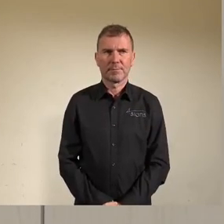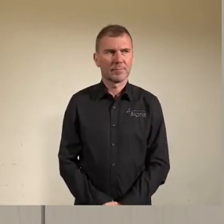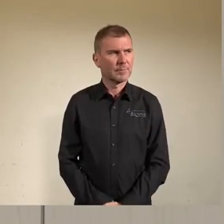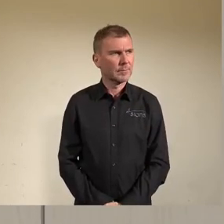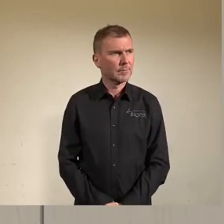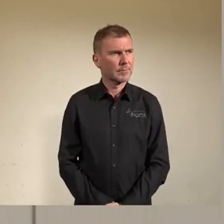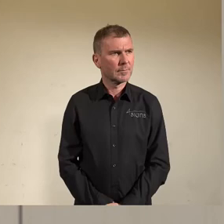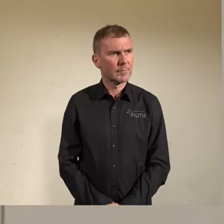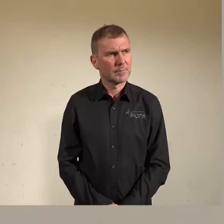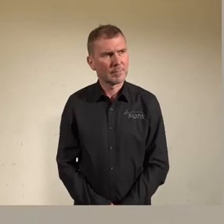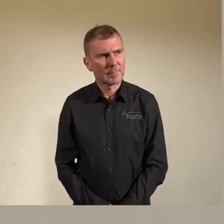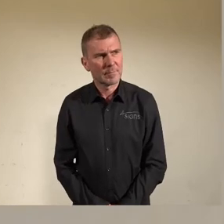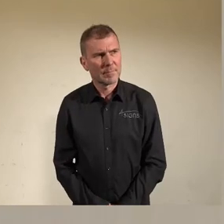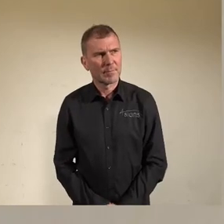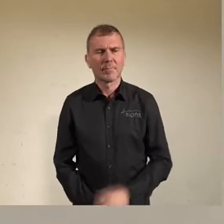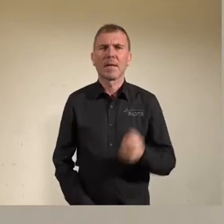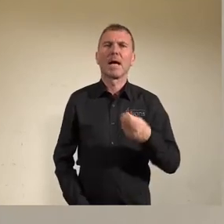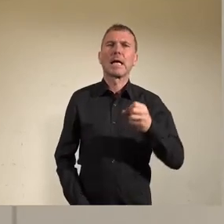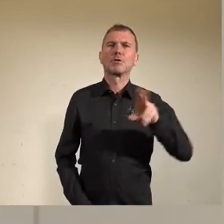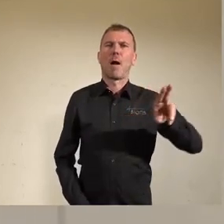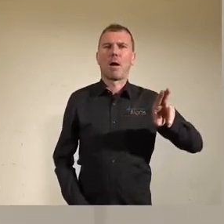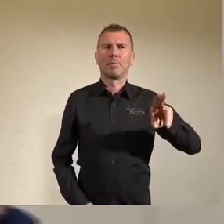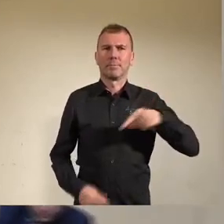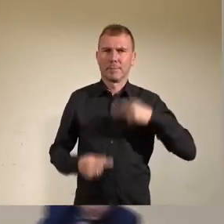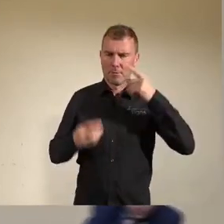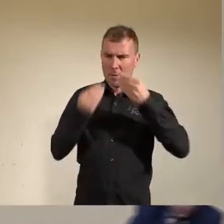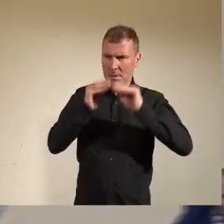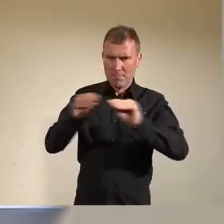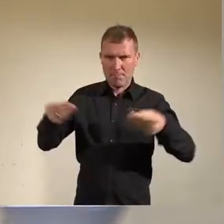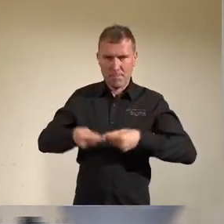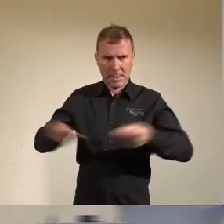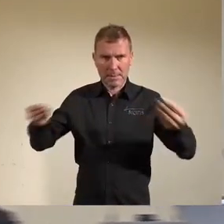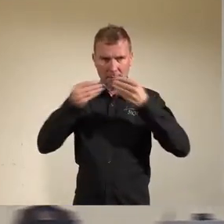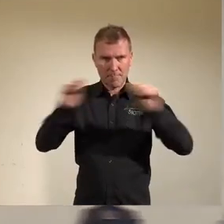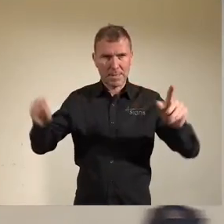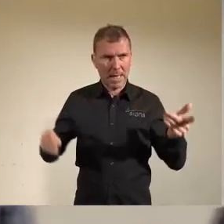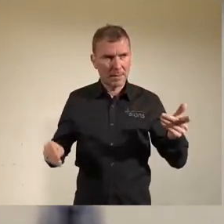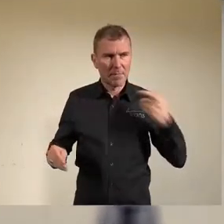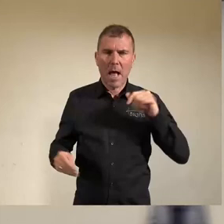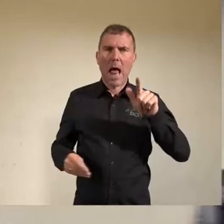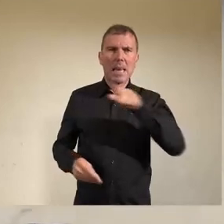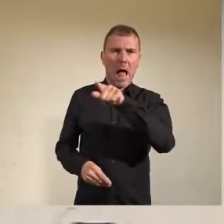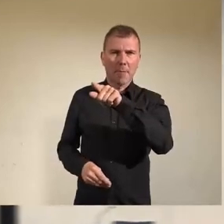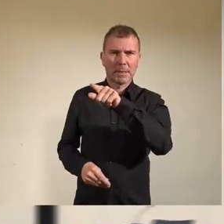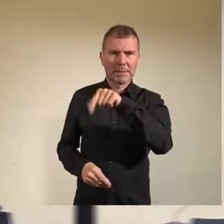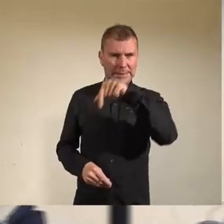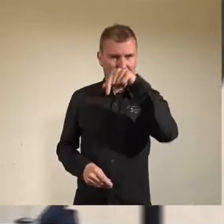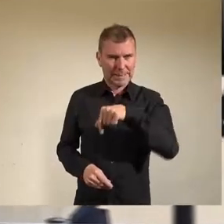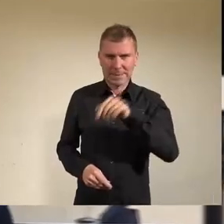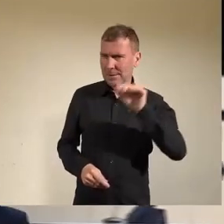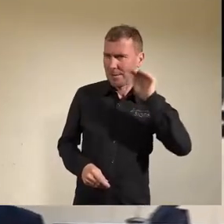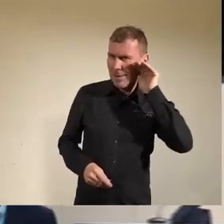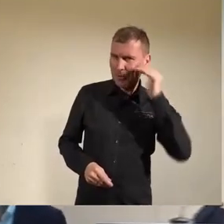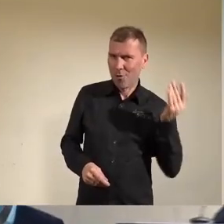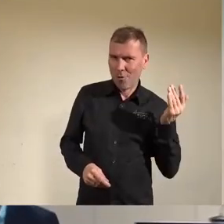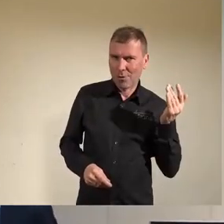Frau Frohwieser, ich fasse mich kurz. Ich wollte bloß bekannt geben, oder was heißt bekannt geben, nochmal mitteilen. Ich habe vom Herrn Lames jetzt gehört, es ist